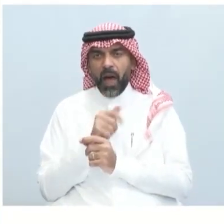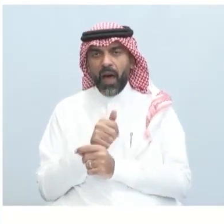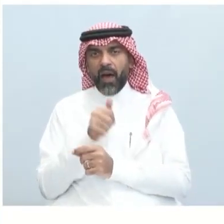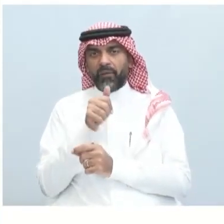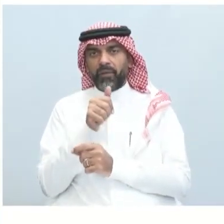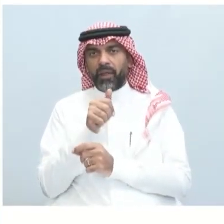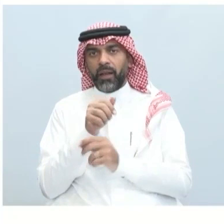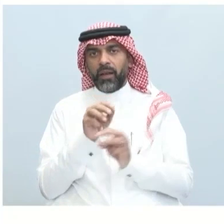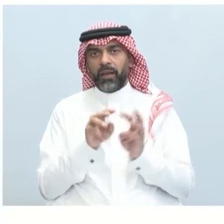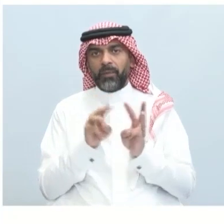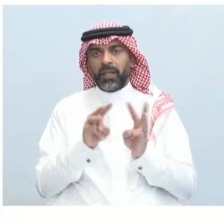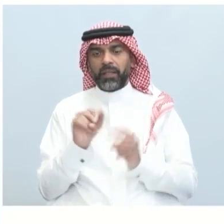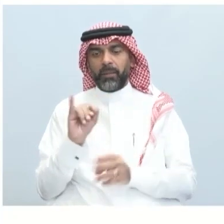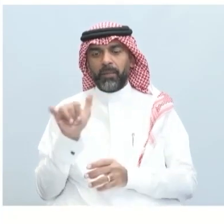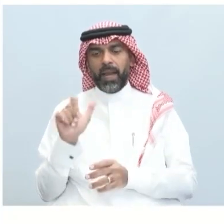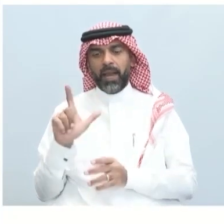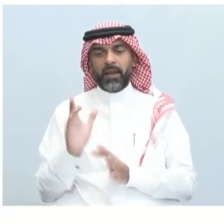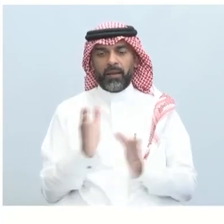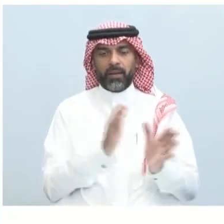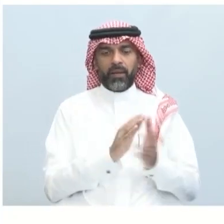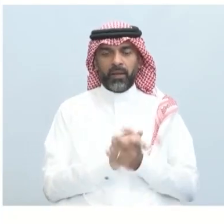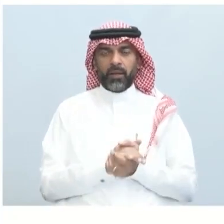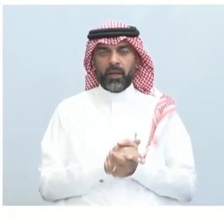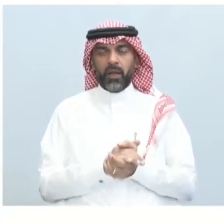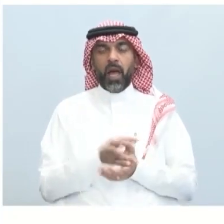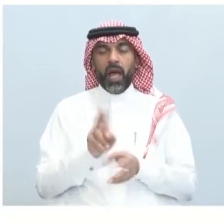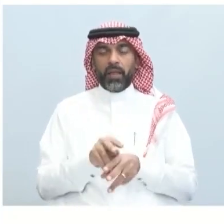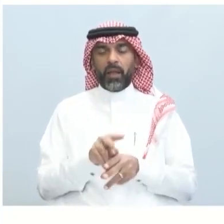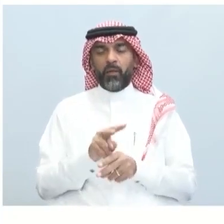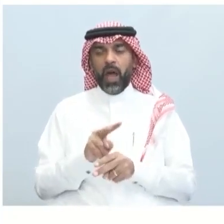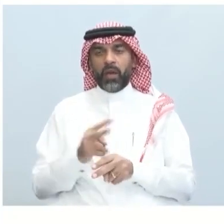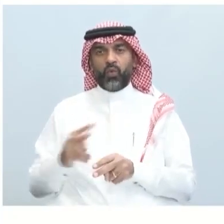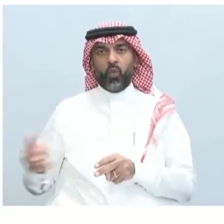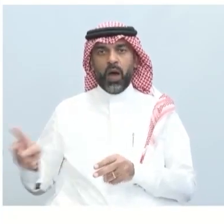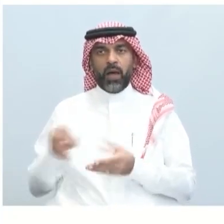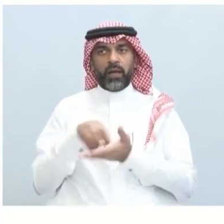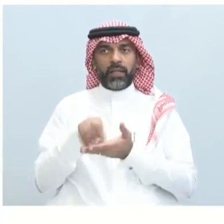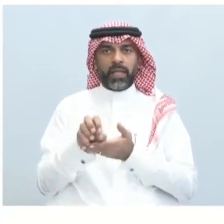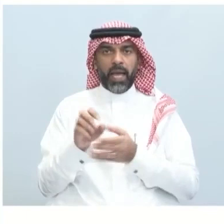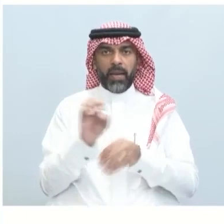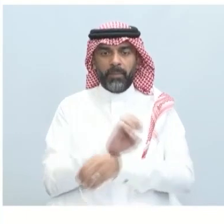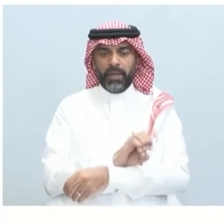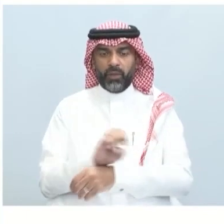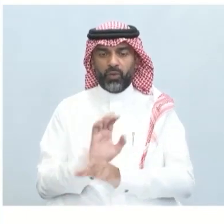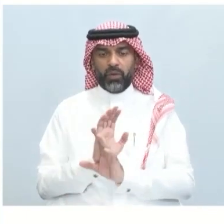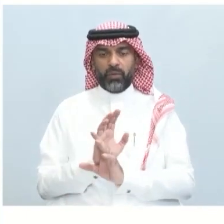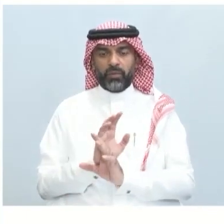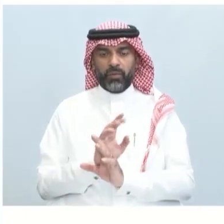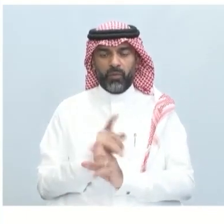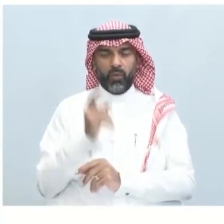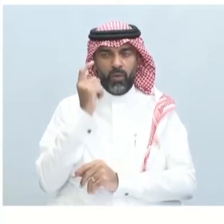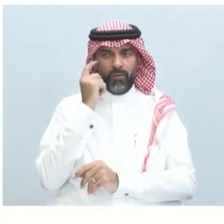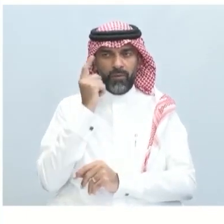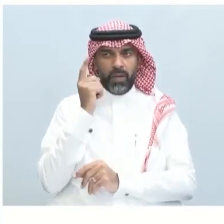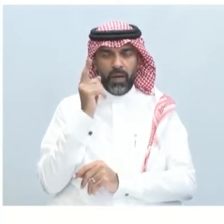فبالإمكانية استخدام منصة ميل تشيمب. أيضا من المحددات أنواع رسائل البريد الإلكتروني، فهي تعطي فكرة